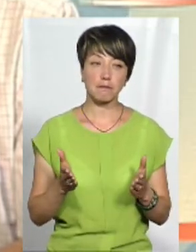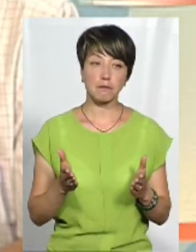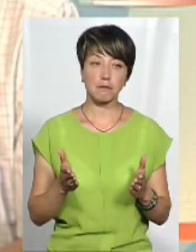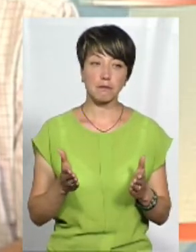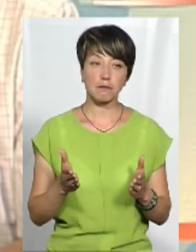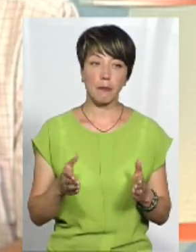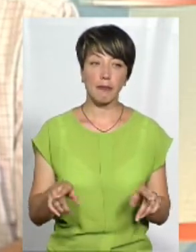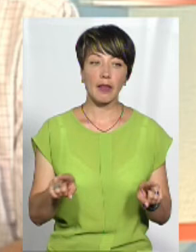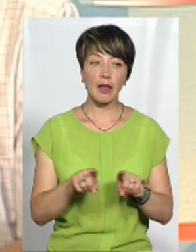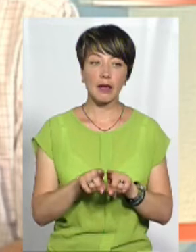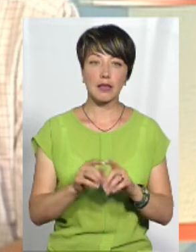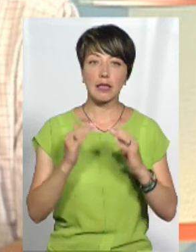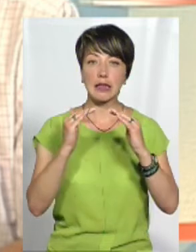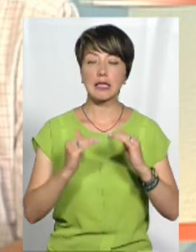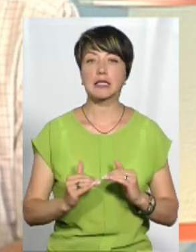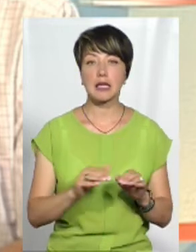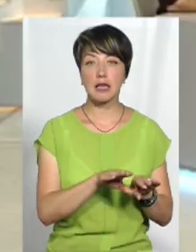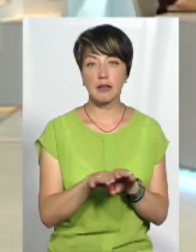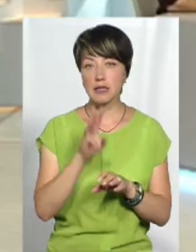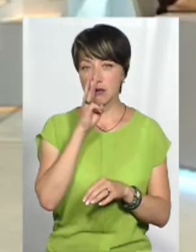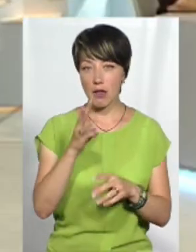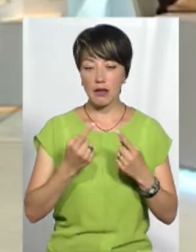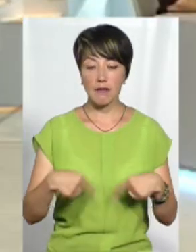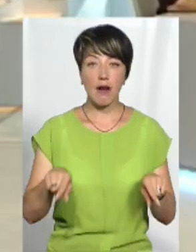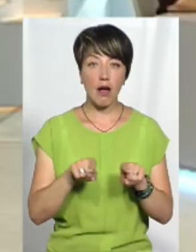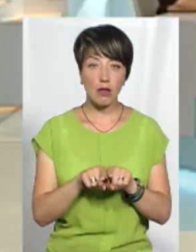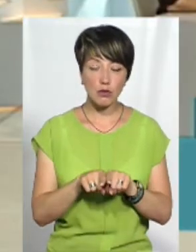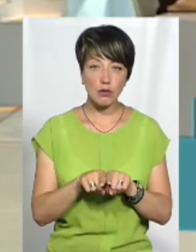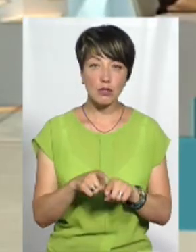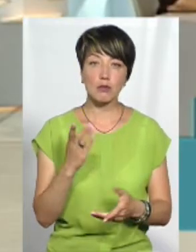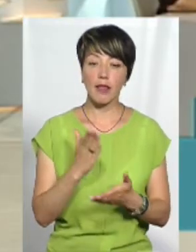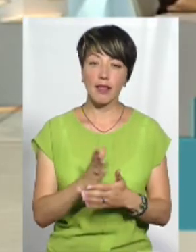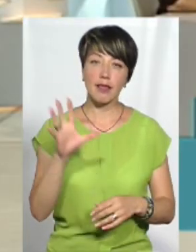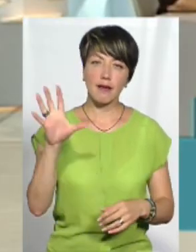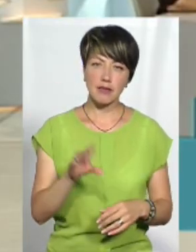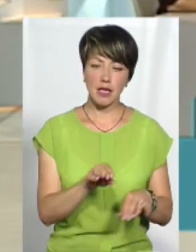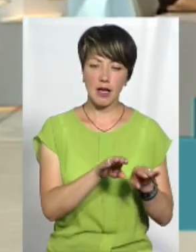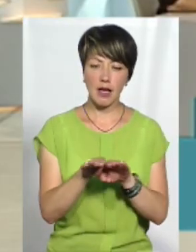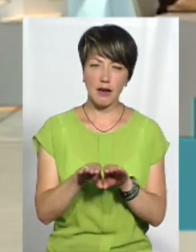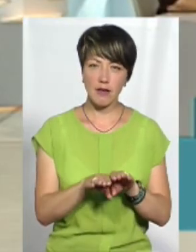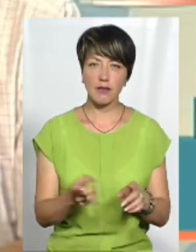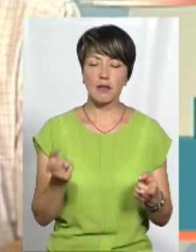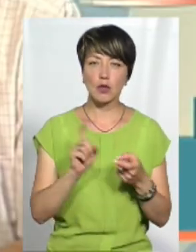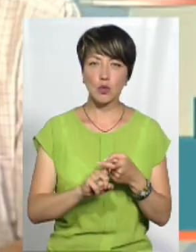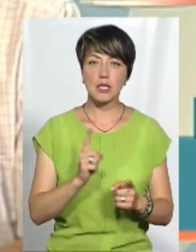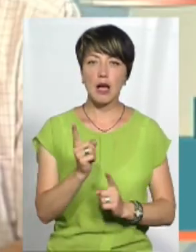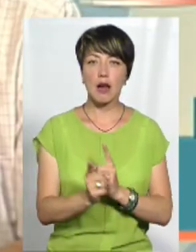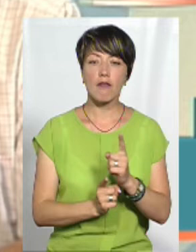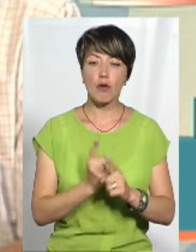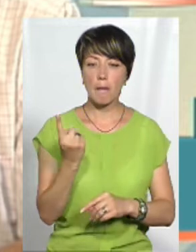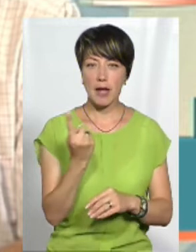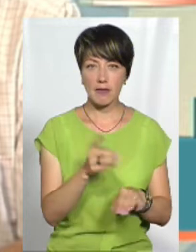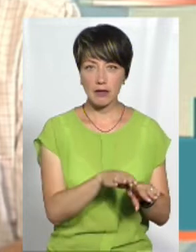отакий низький рівень заробітної плати в галузі спостерігається на всіх рівнях. А в зв'язку з реформою